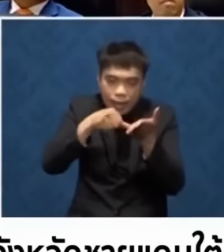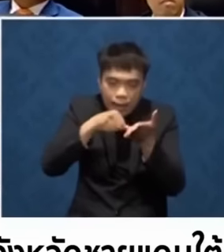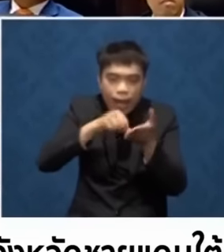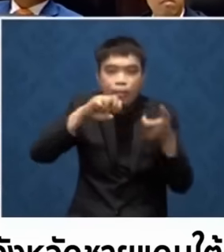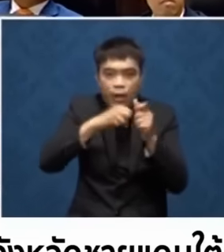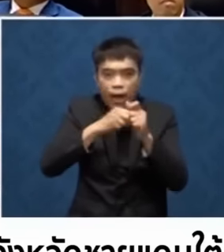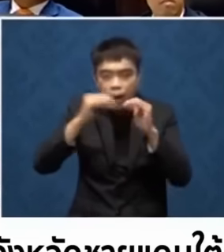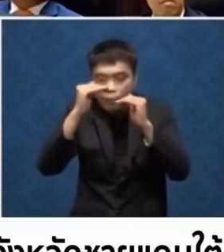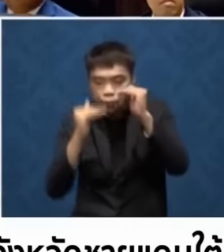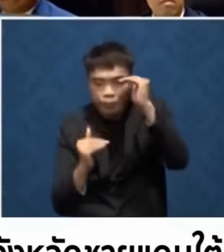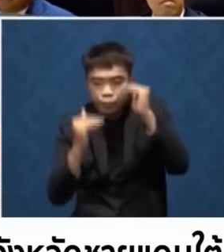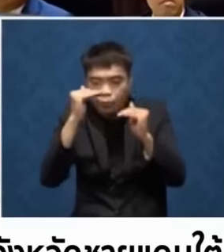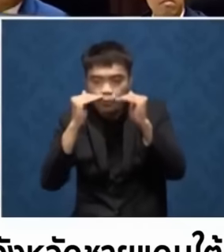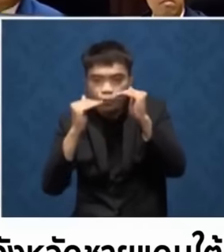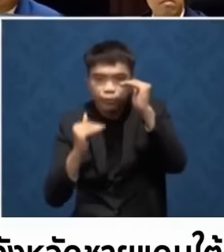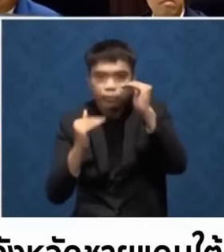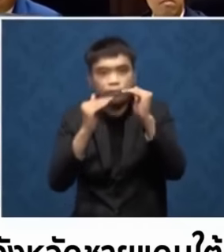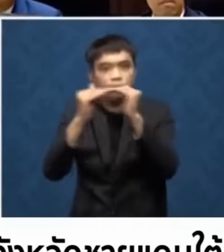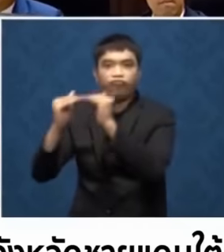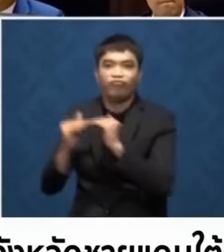ล้ำนะครับลดความยากจน